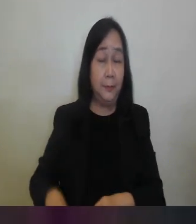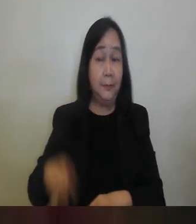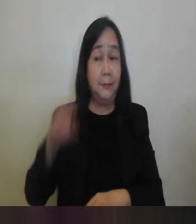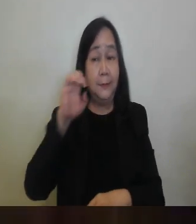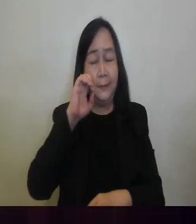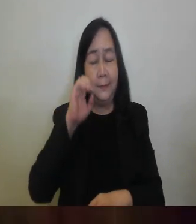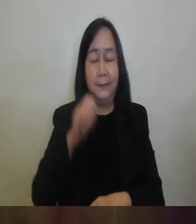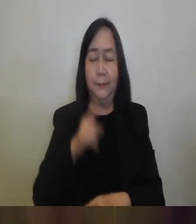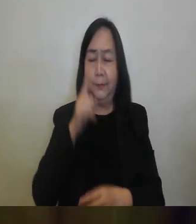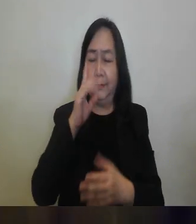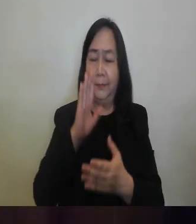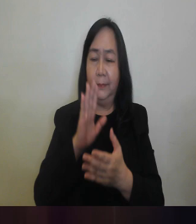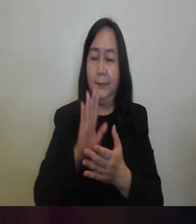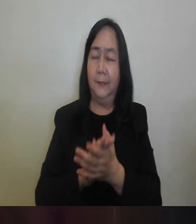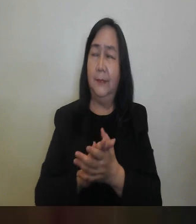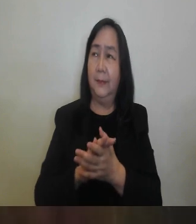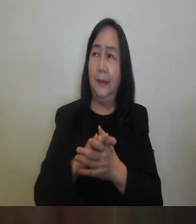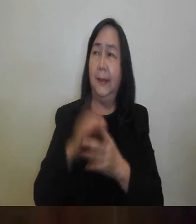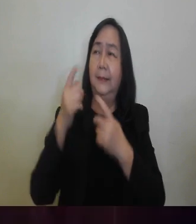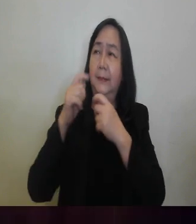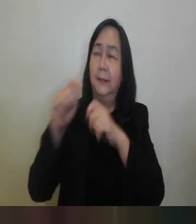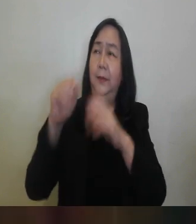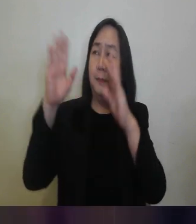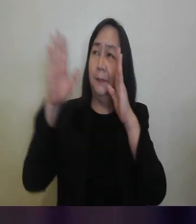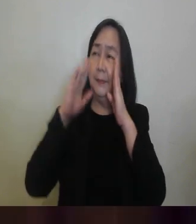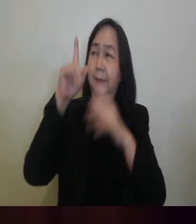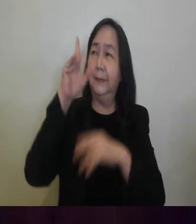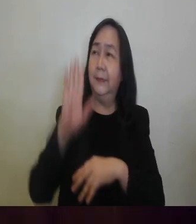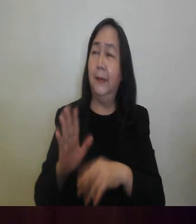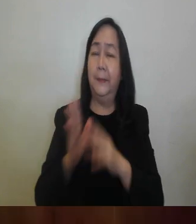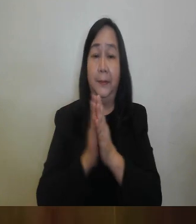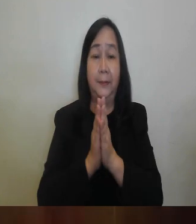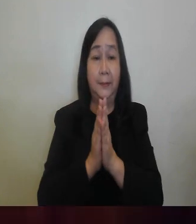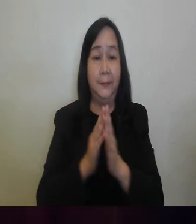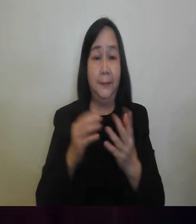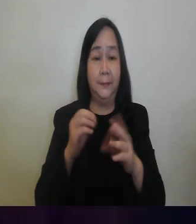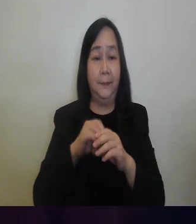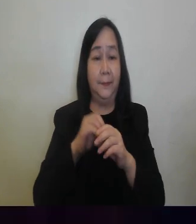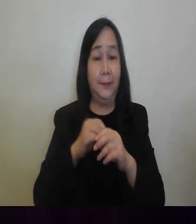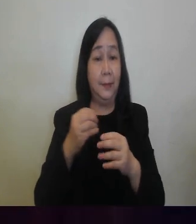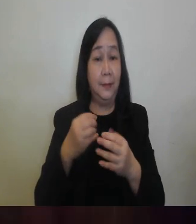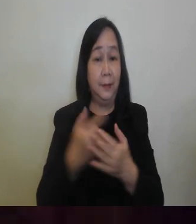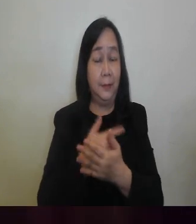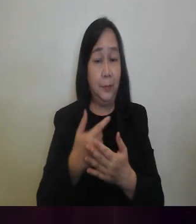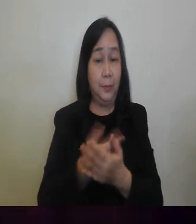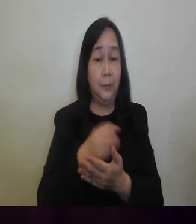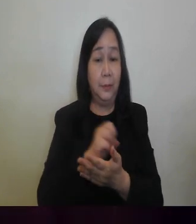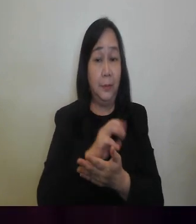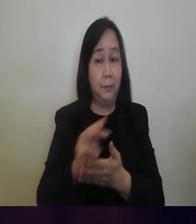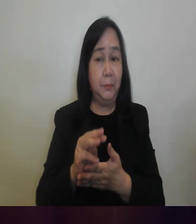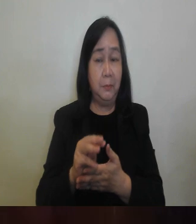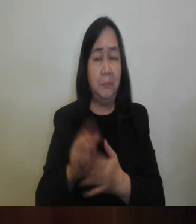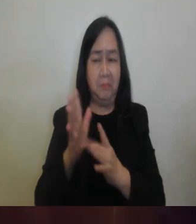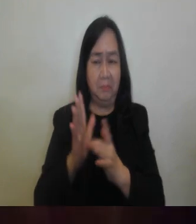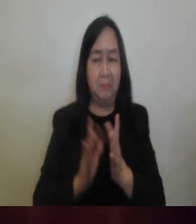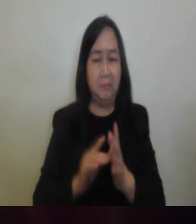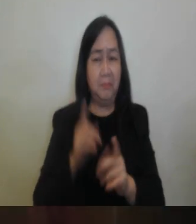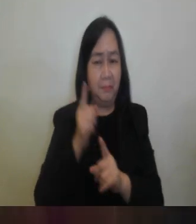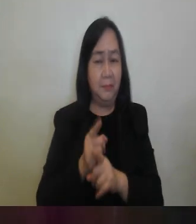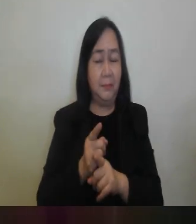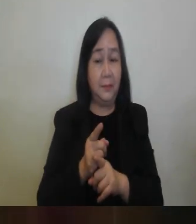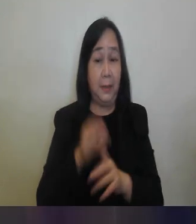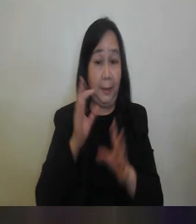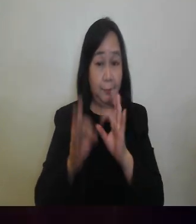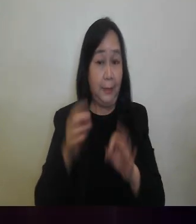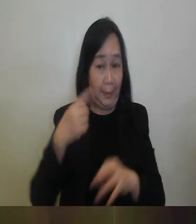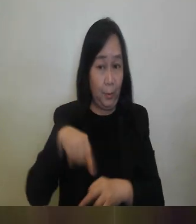Esther, nanalig na marinig ng Diyos ang kanyang hinaing. Sa Ebanghelyo ni San Mateo, tiniyak ni Jesus na